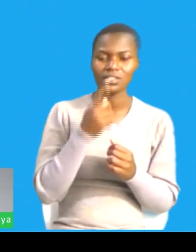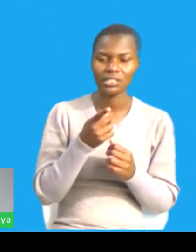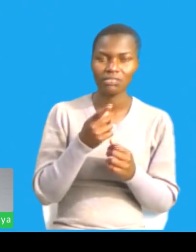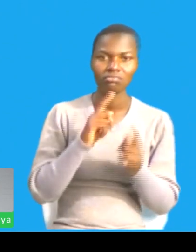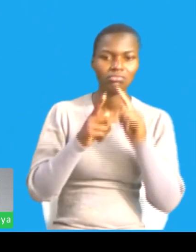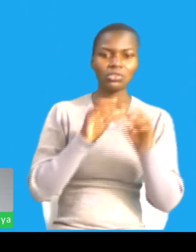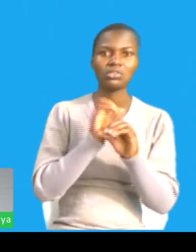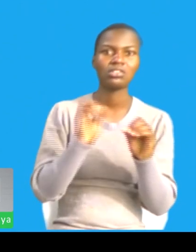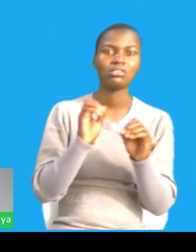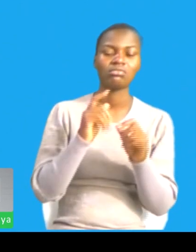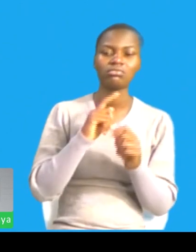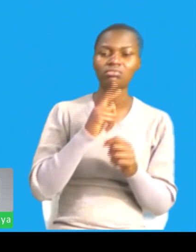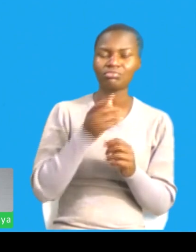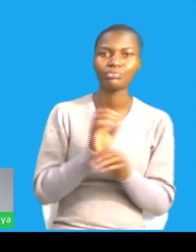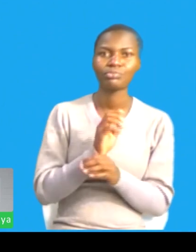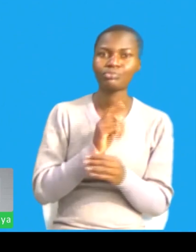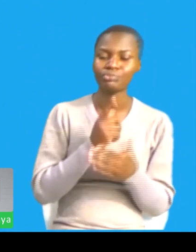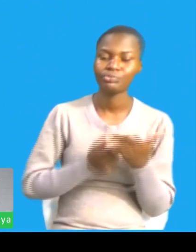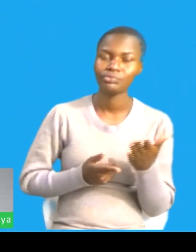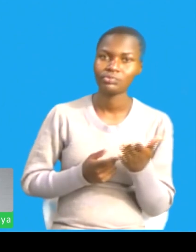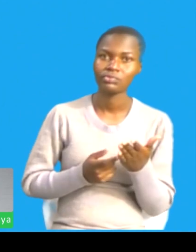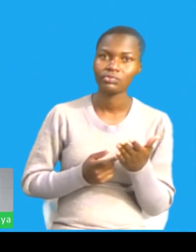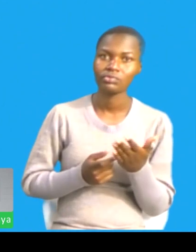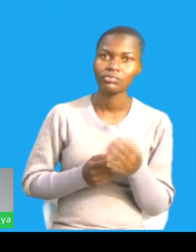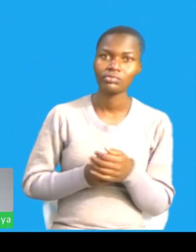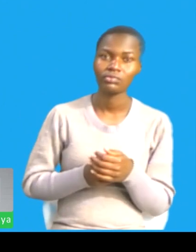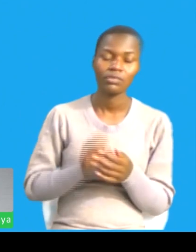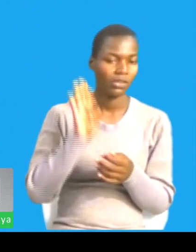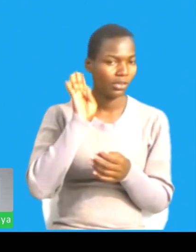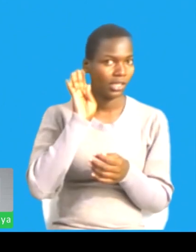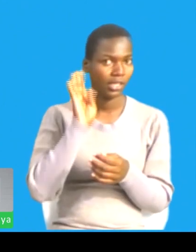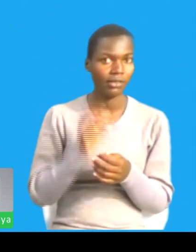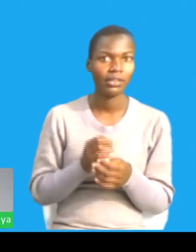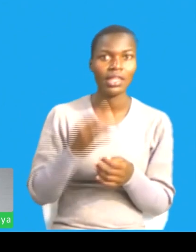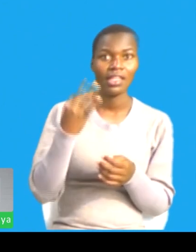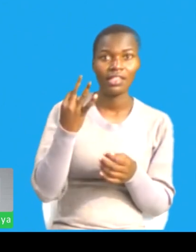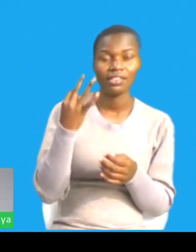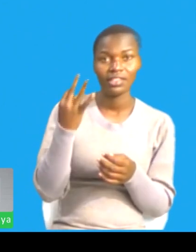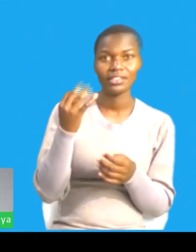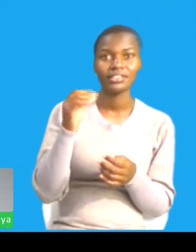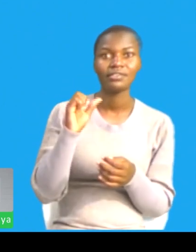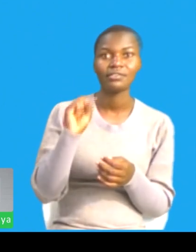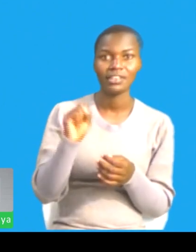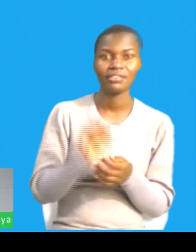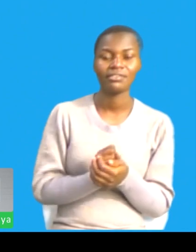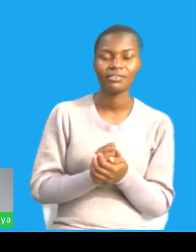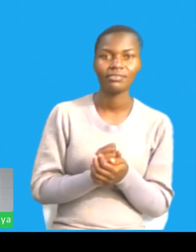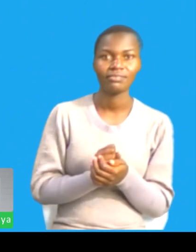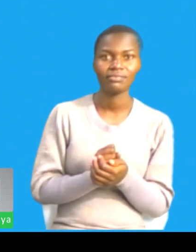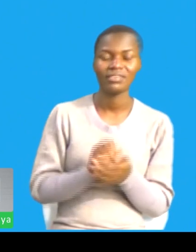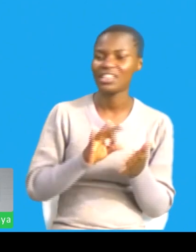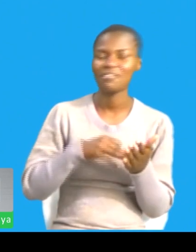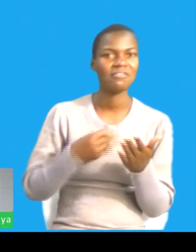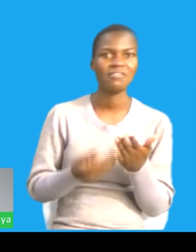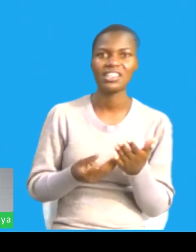us, John? So we are saying that hapo ndio unasikia nikisema 35, hata nafikiri nirudishe chini kidogo hiyo mark. Wameanguka sana kwa